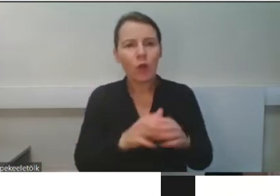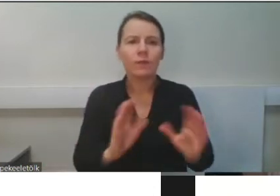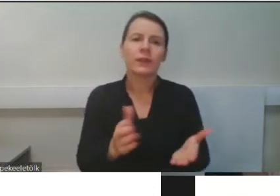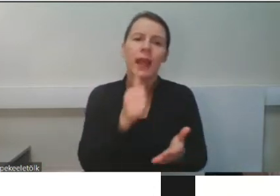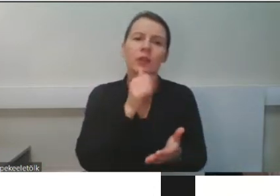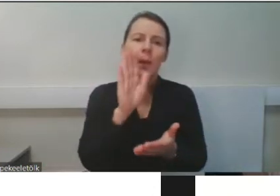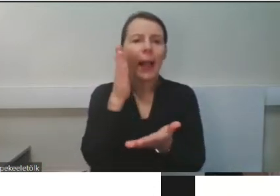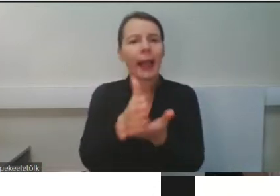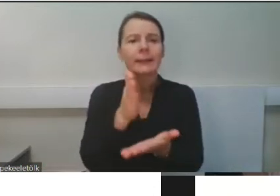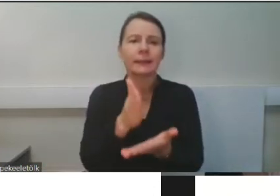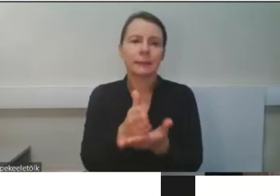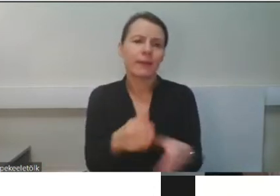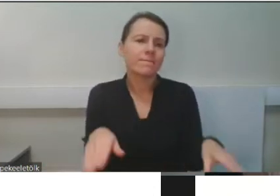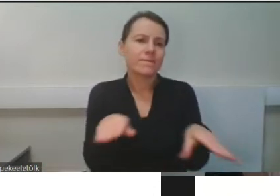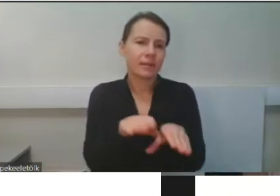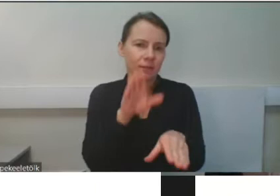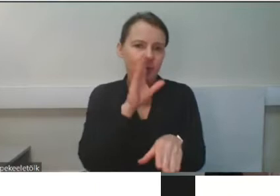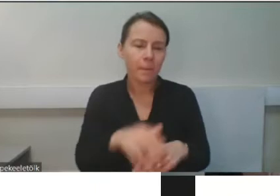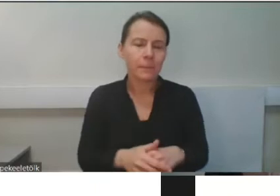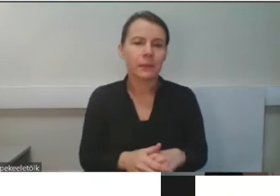Töötukassast ja kus on siis näiteks